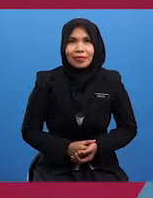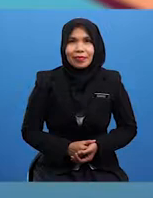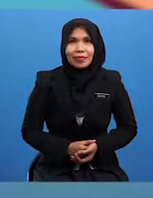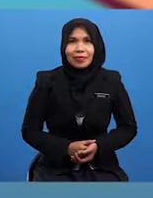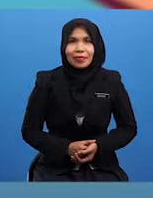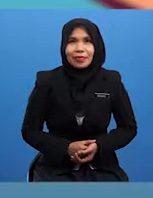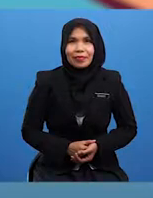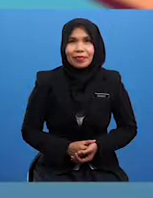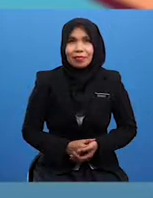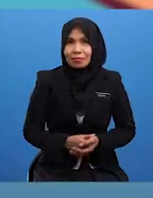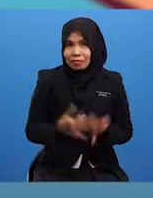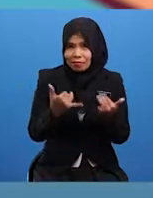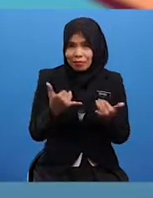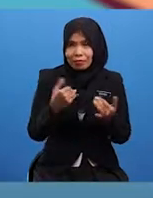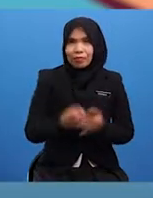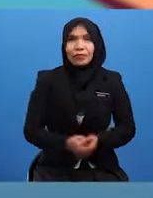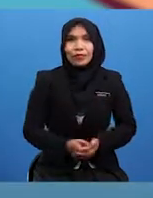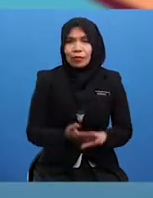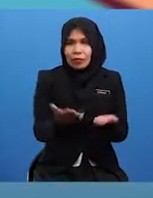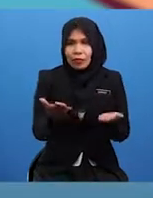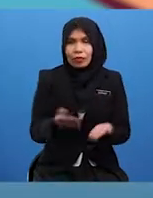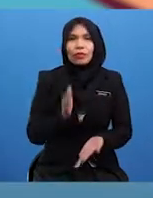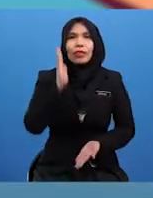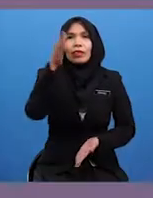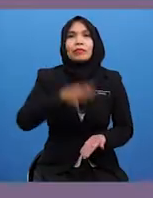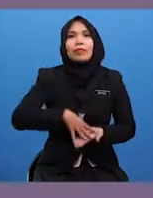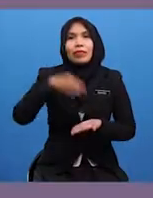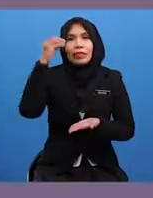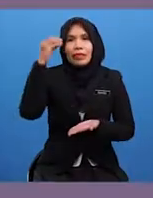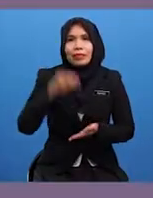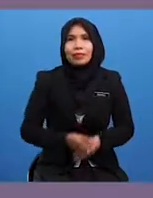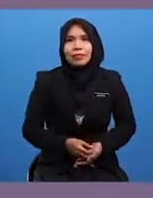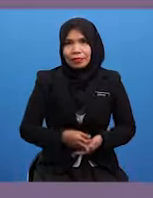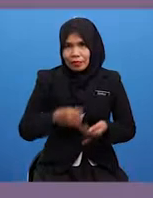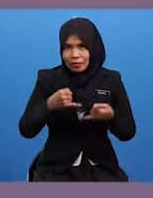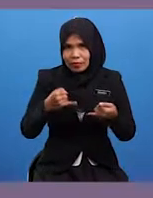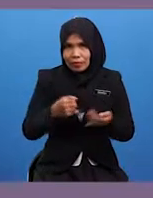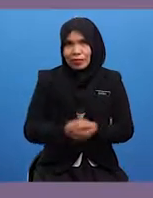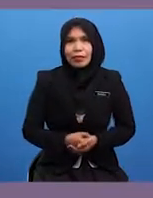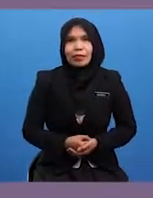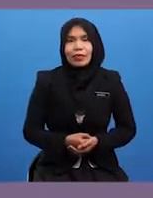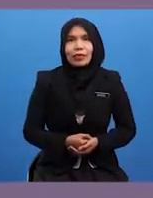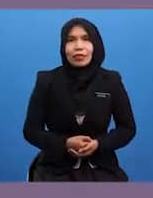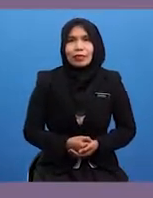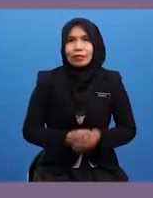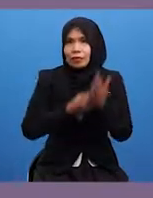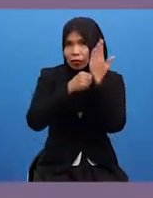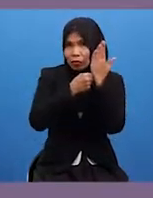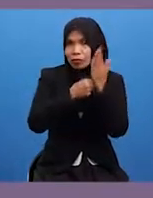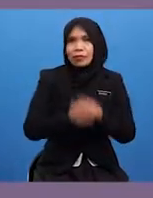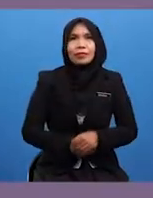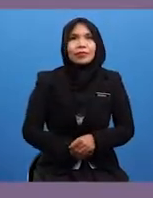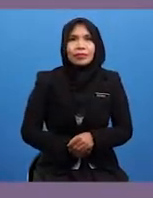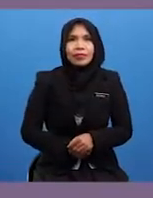Pada episod kali ini, kamu akan belajar tentang jenis-jenis sumber yang menghasilkan tenaga